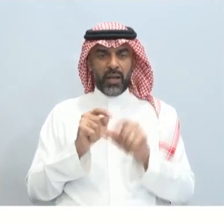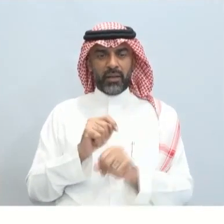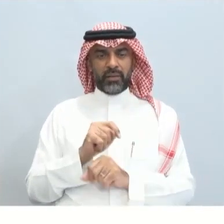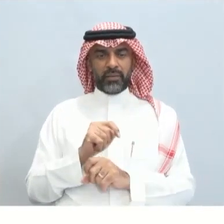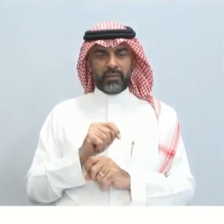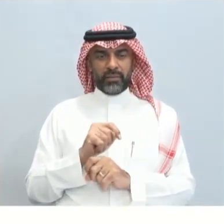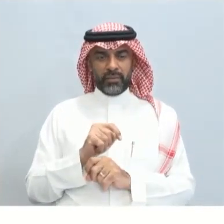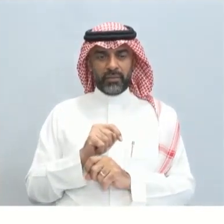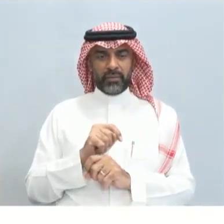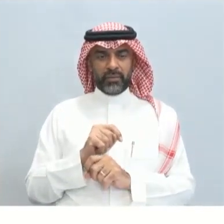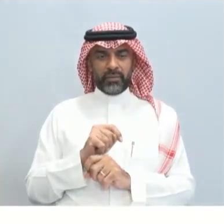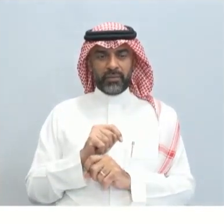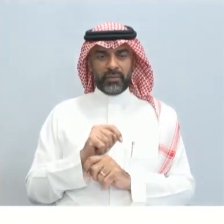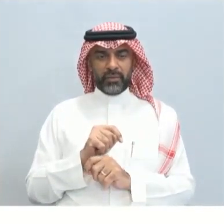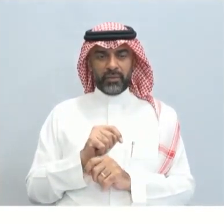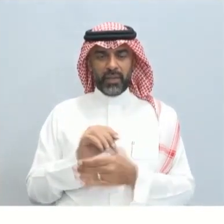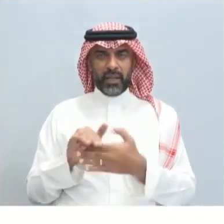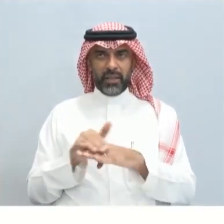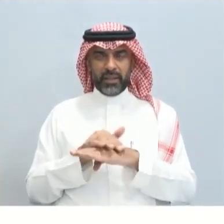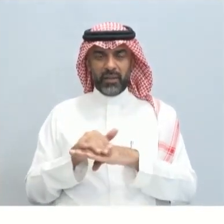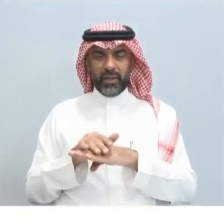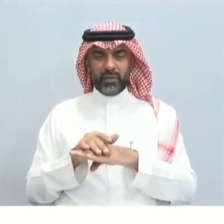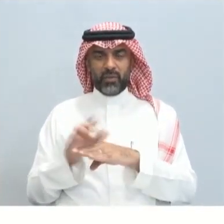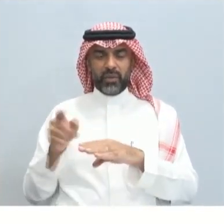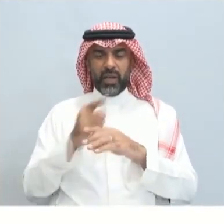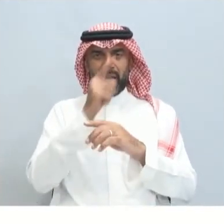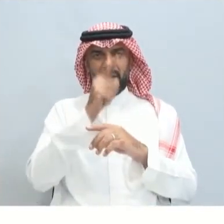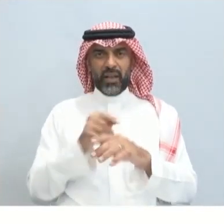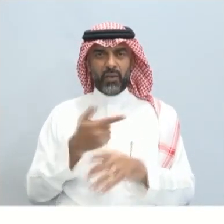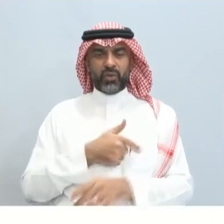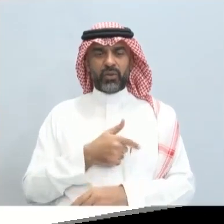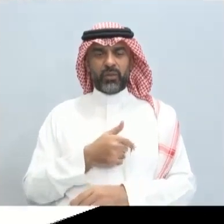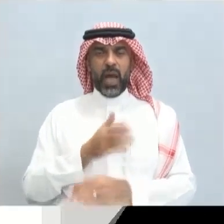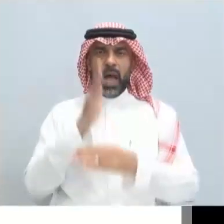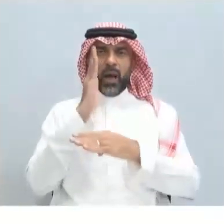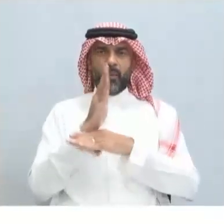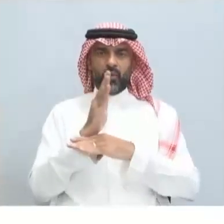وسطين اذا هذا السطح الفاصل بين الوسطين احسنت يسمى العمود